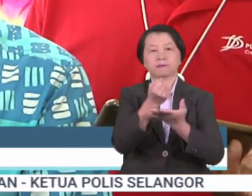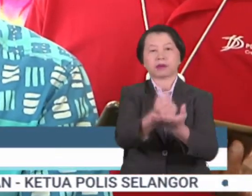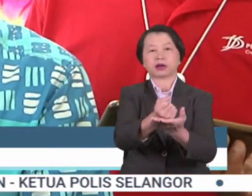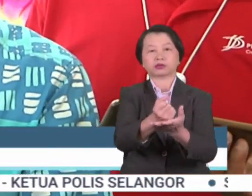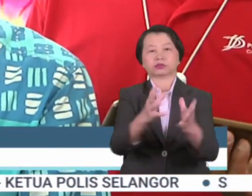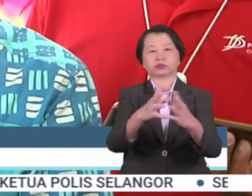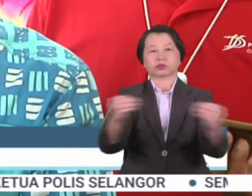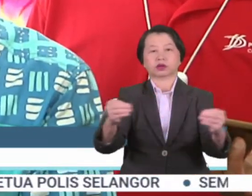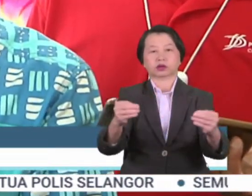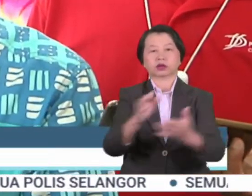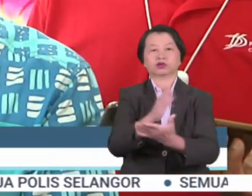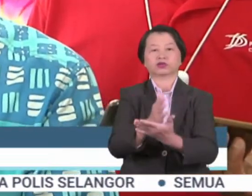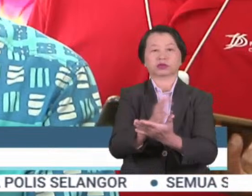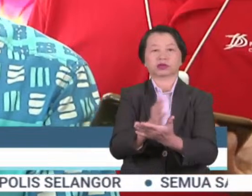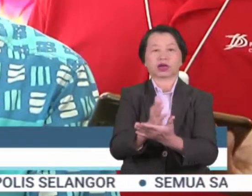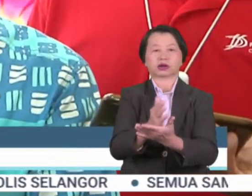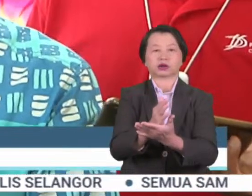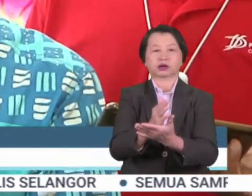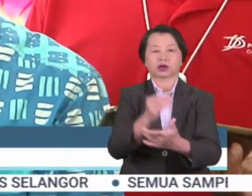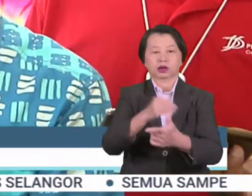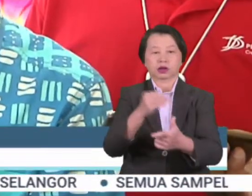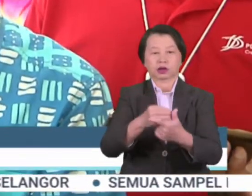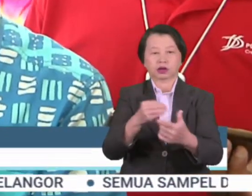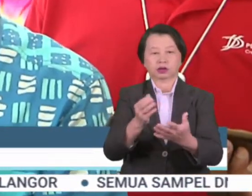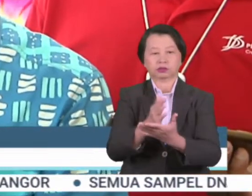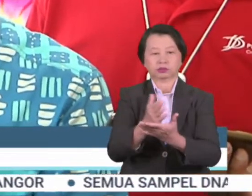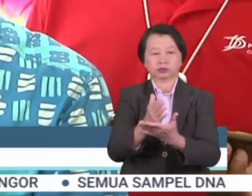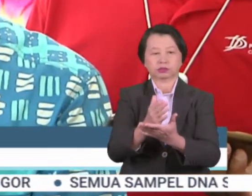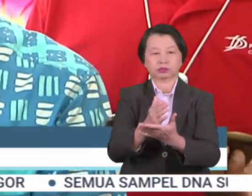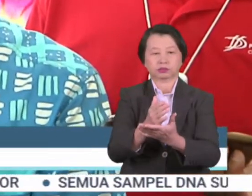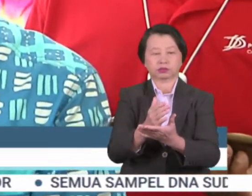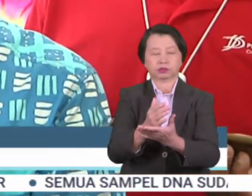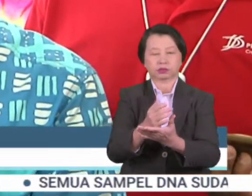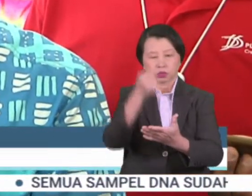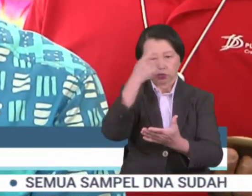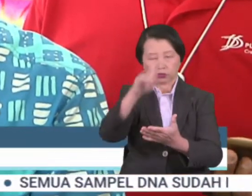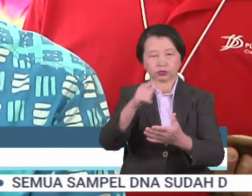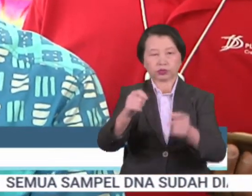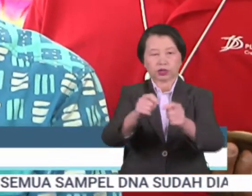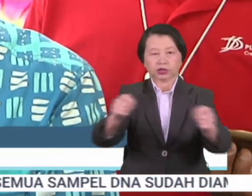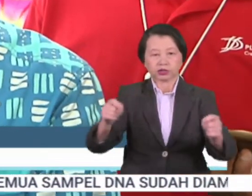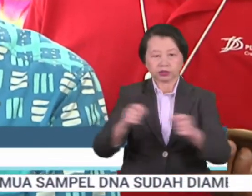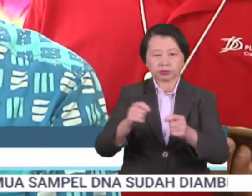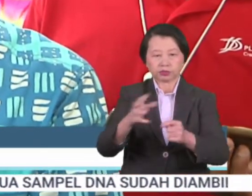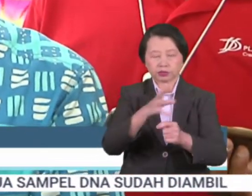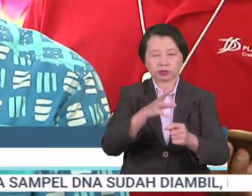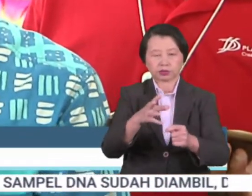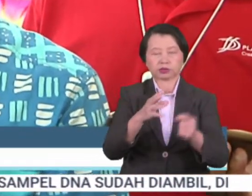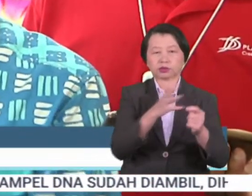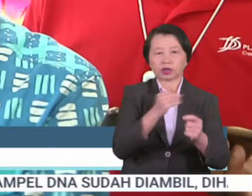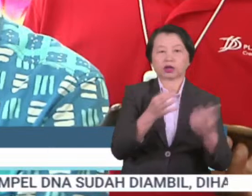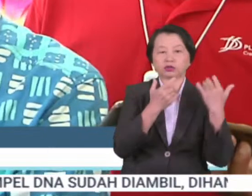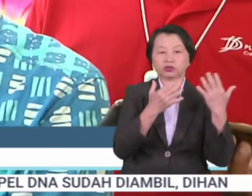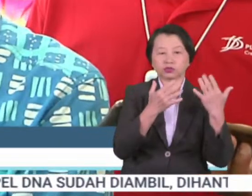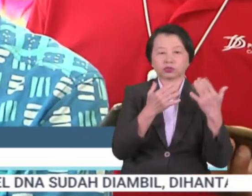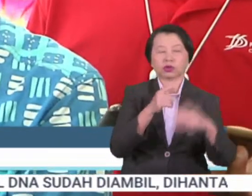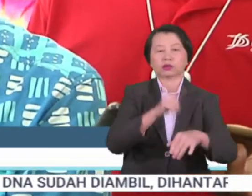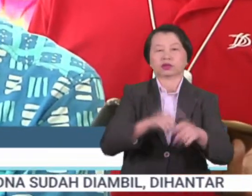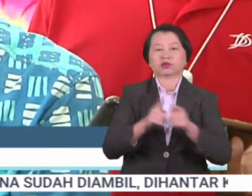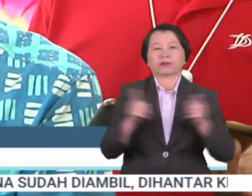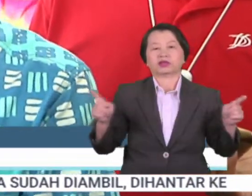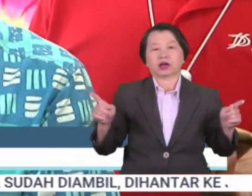penyelesaian sementara ataupun interim solution untuk menunggu penyelesaian jangka